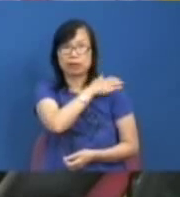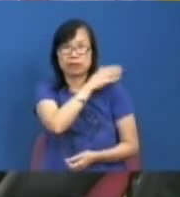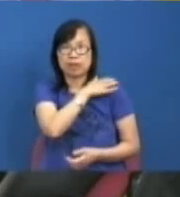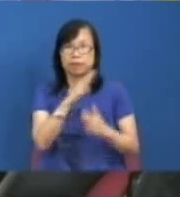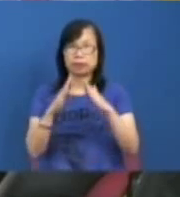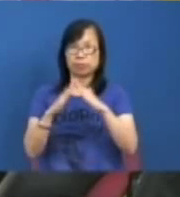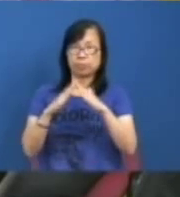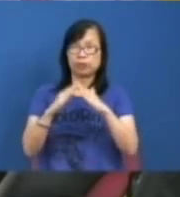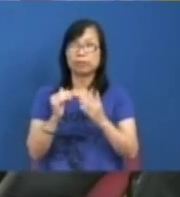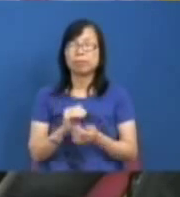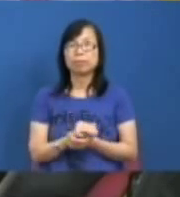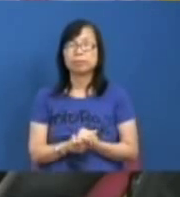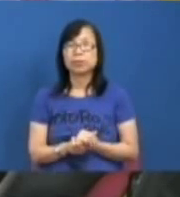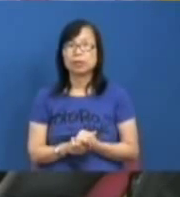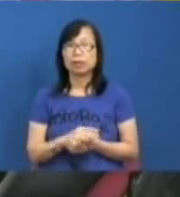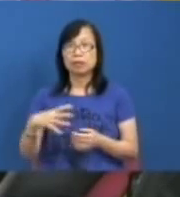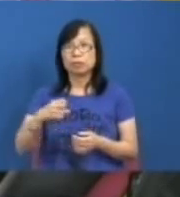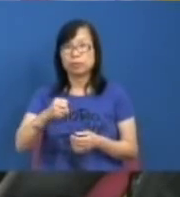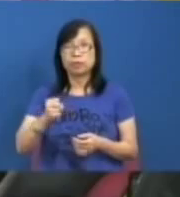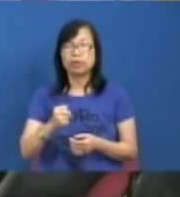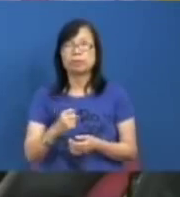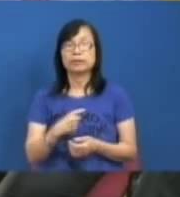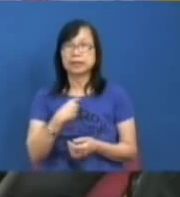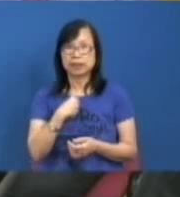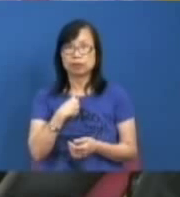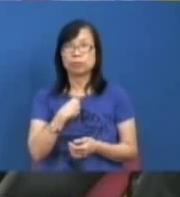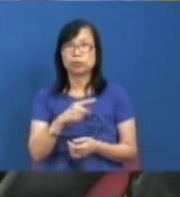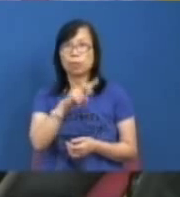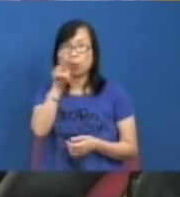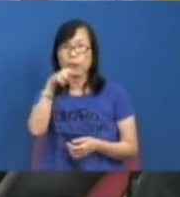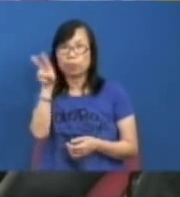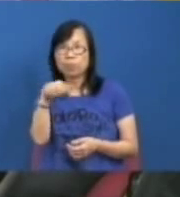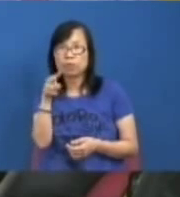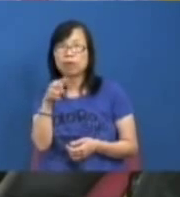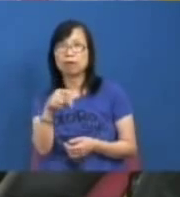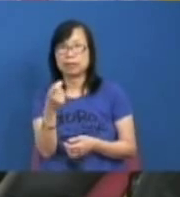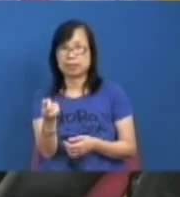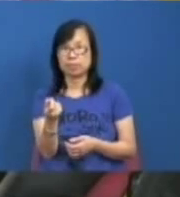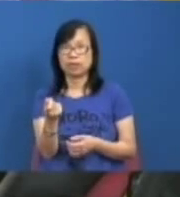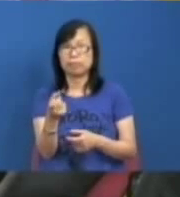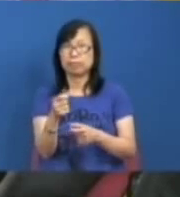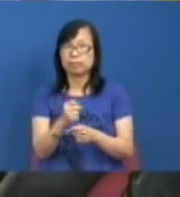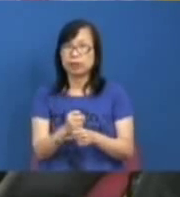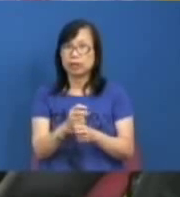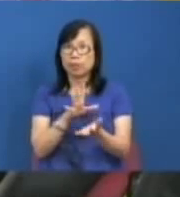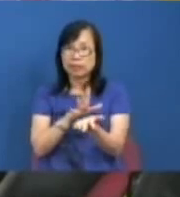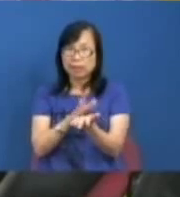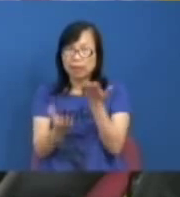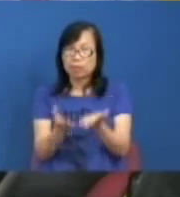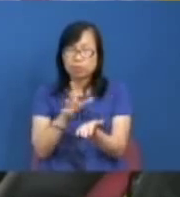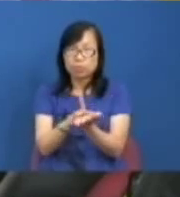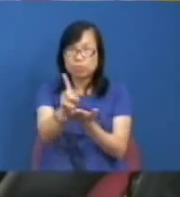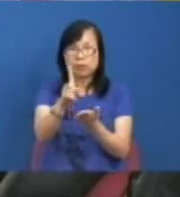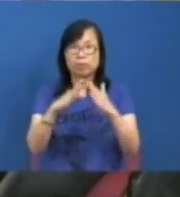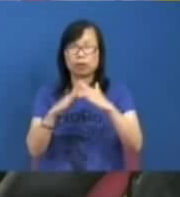户或者有責任嘅業主咧，首先佢自己揾一個小型承辦商或者一個專業嘅屋